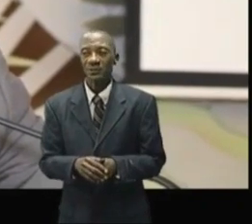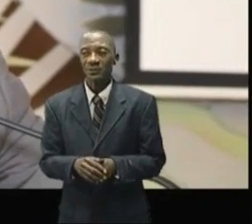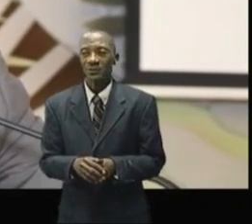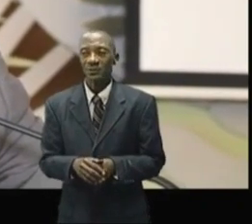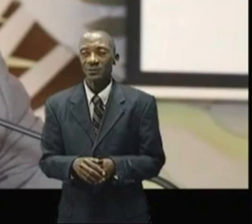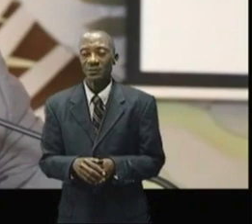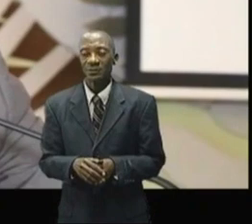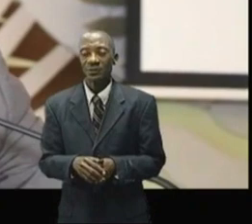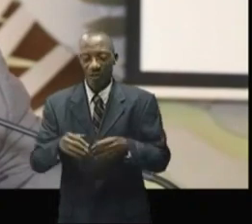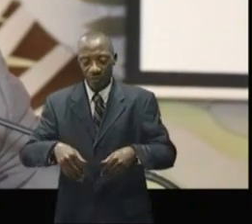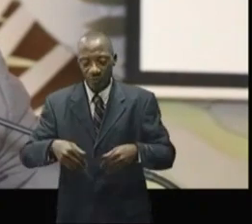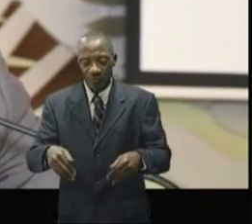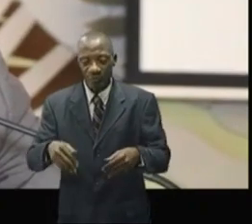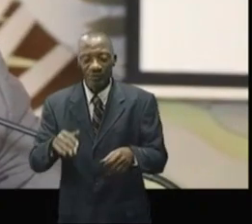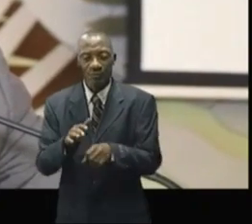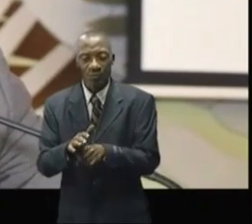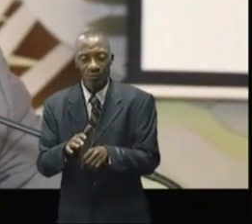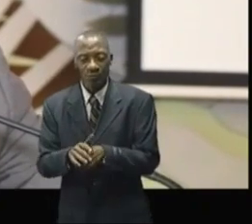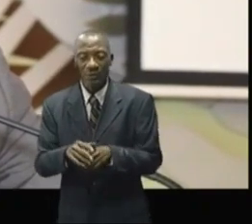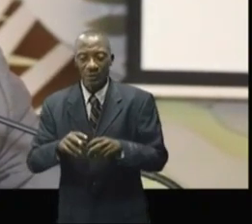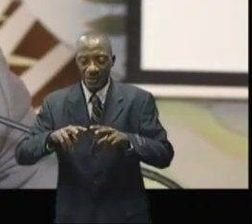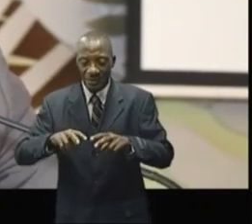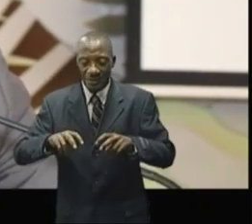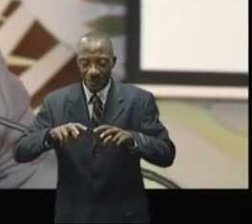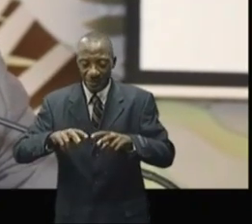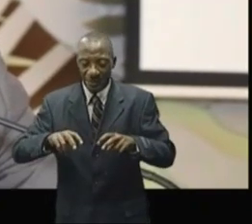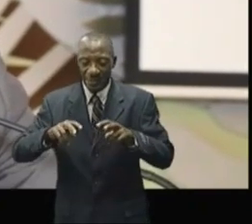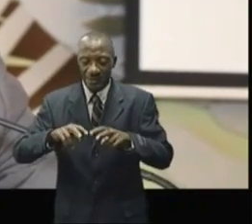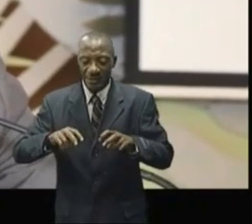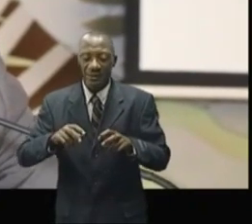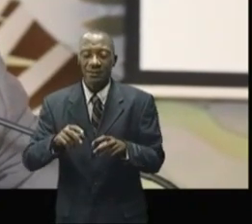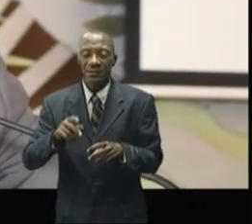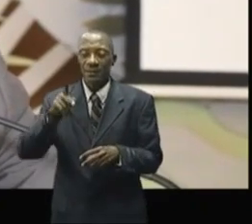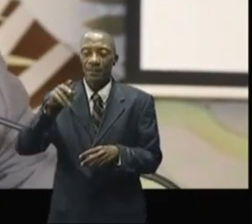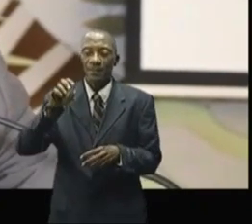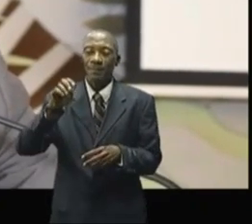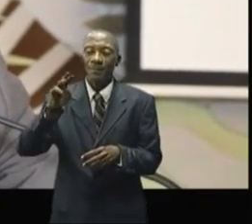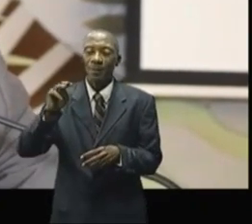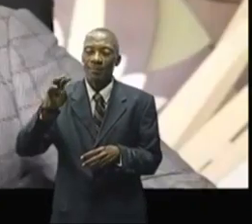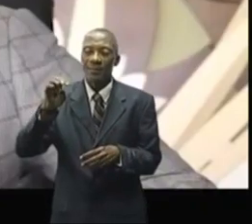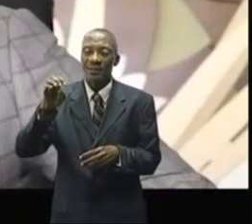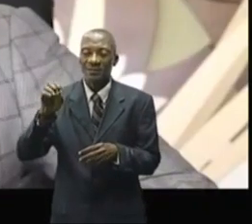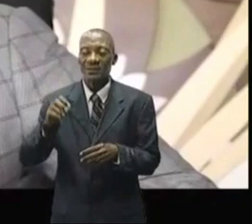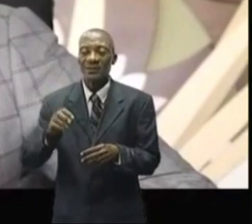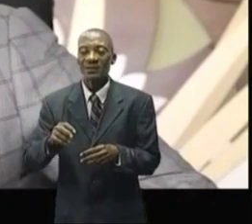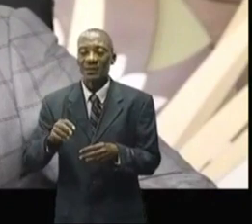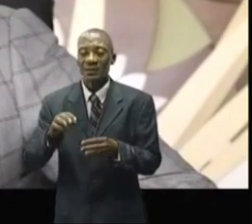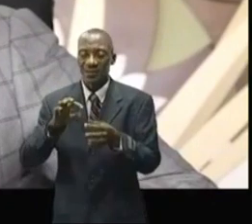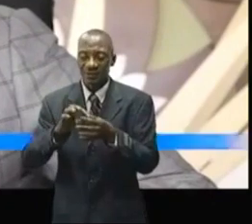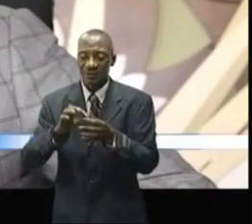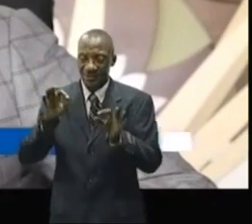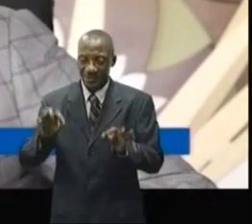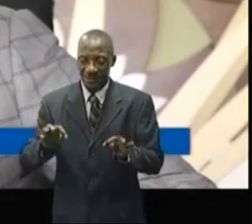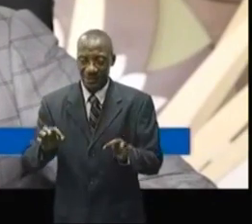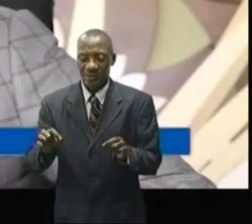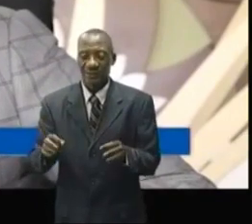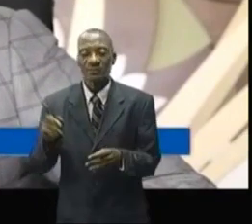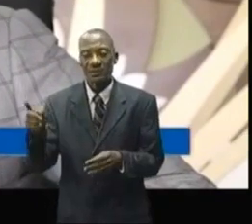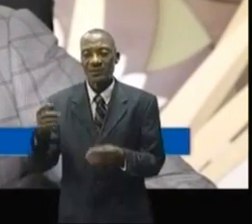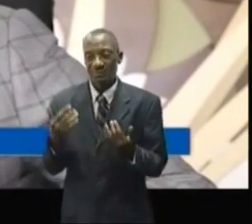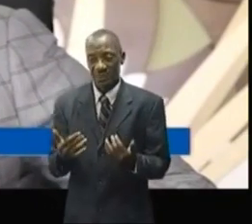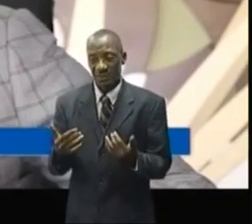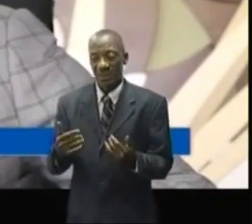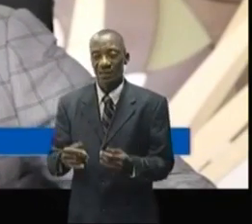000 hectares. À ce jour, 210 000 hectares ont été attribués officiellement. Au niveau du Haut-Katanga, ce qui nous reste, c'est